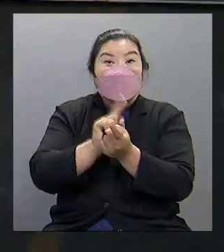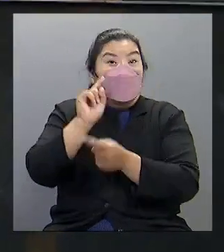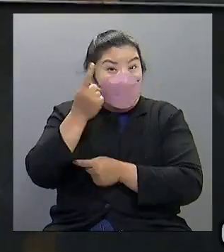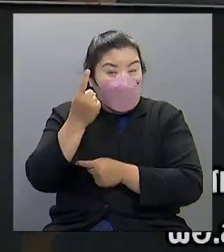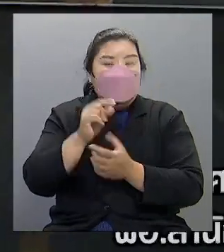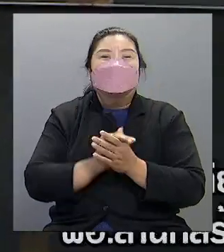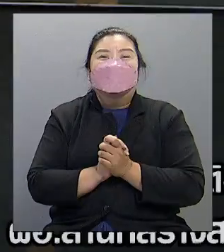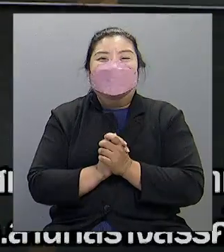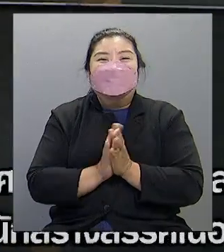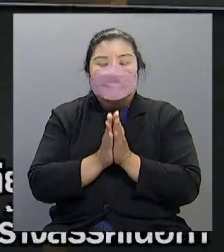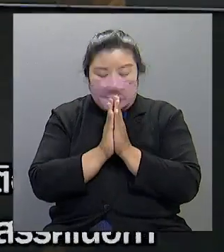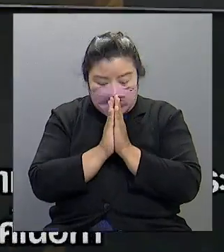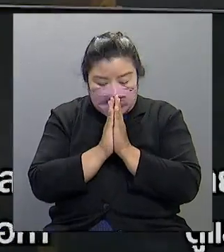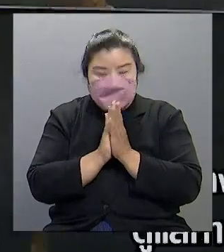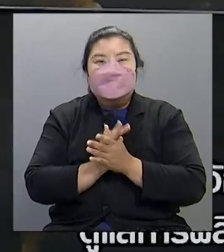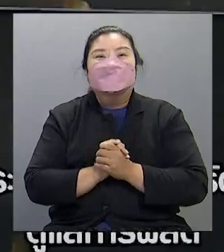สวดีครัสวัสดีค่ะ